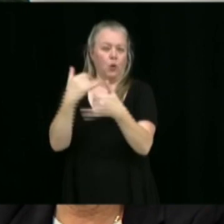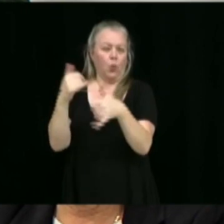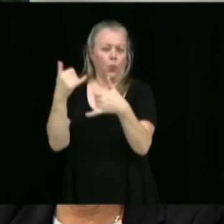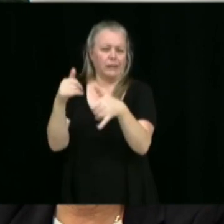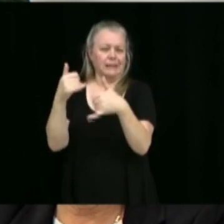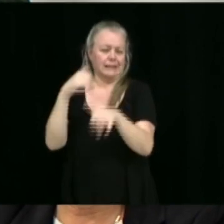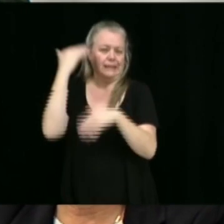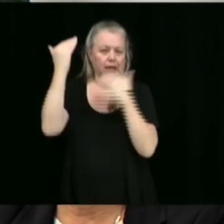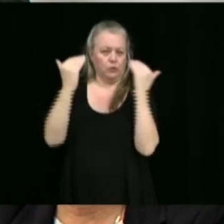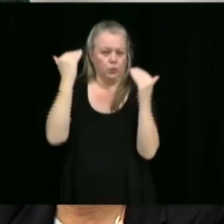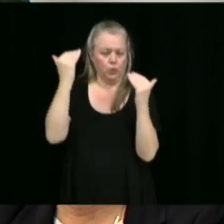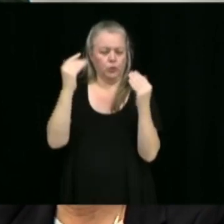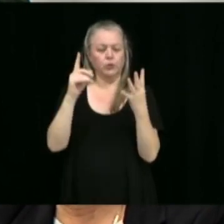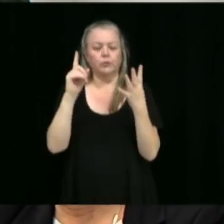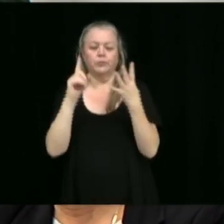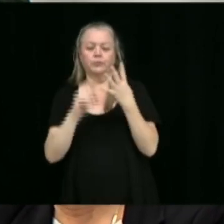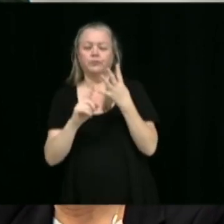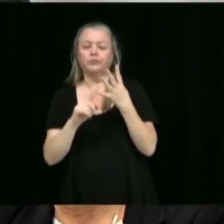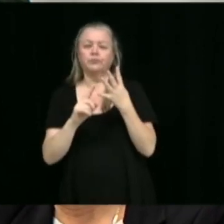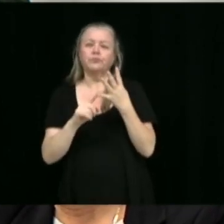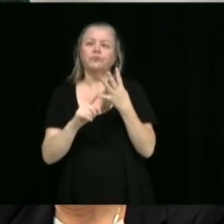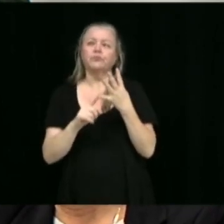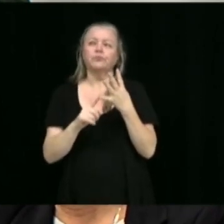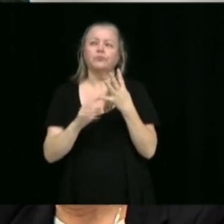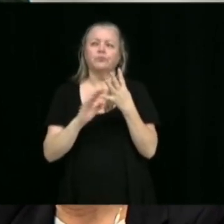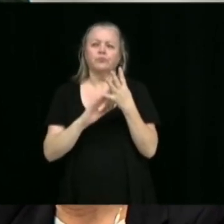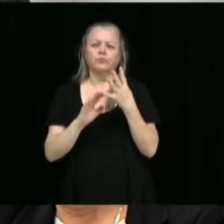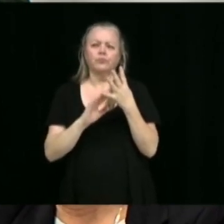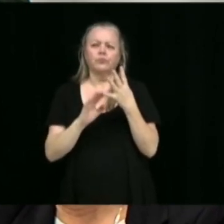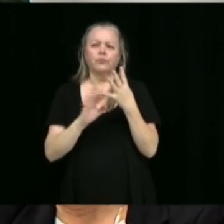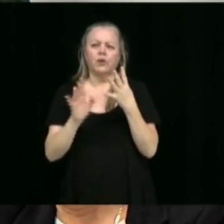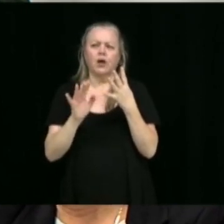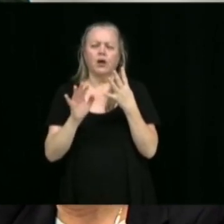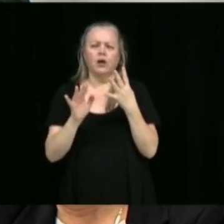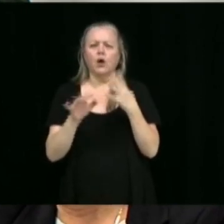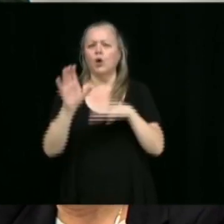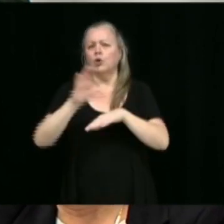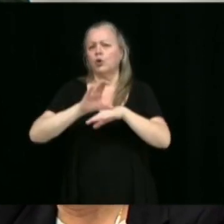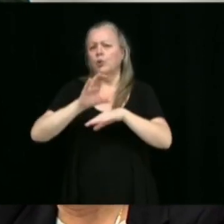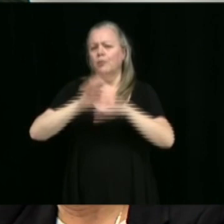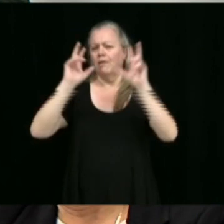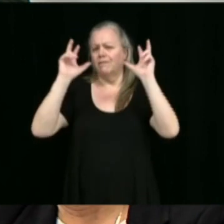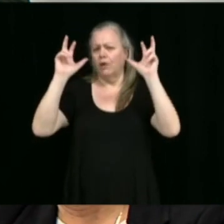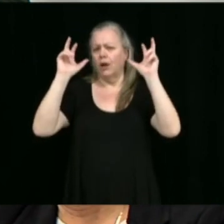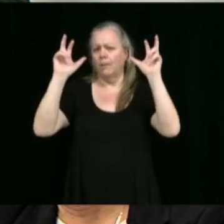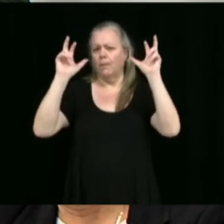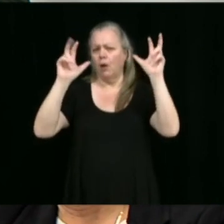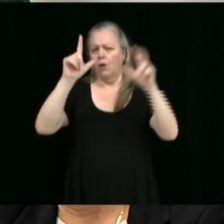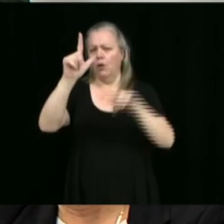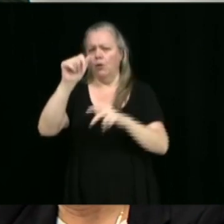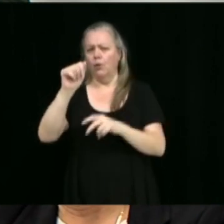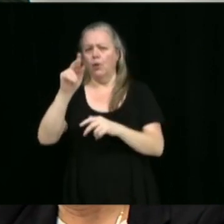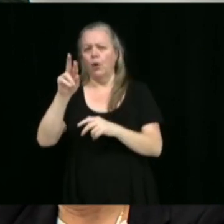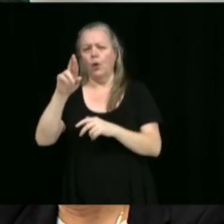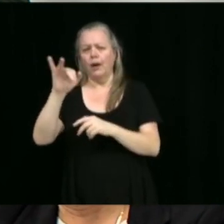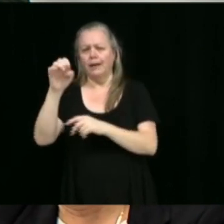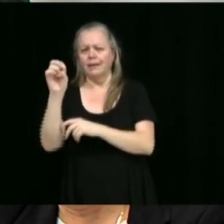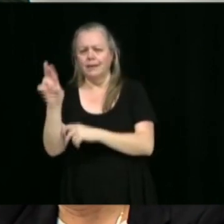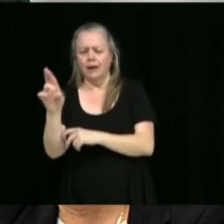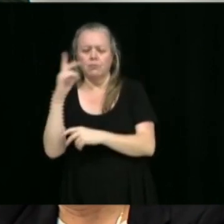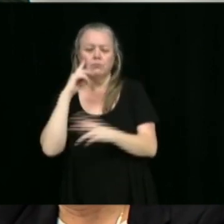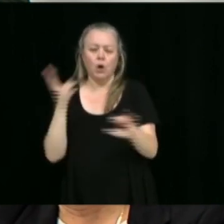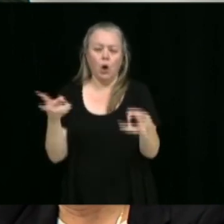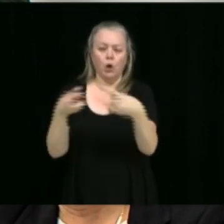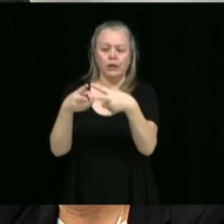loisirs adultes. Et ensuite, pour le Club de volleyball Laurier pour sa reconnaissance